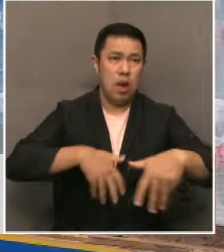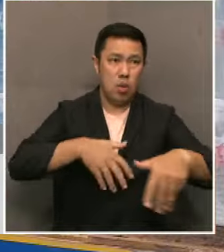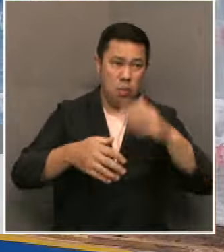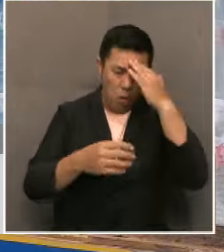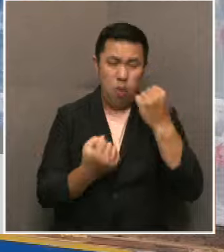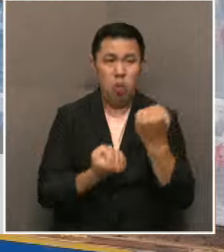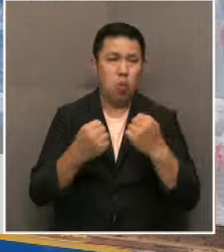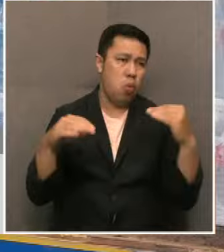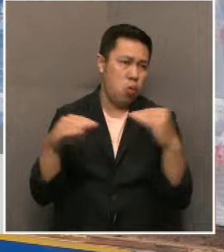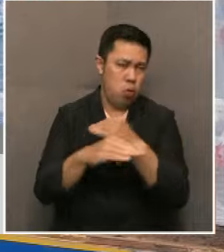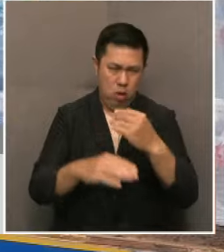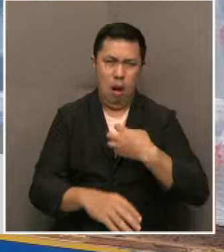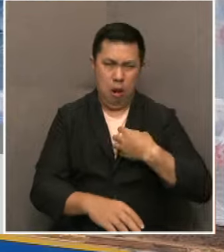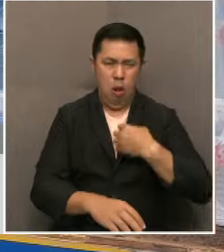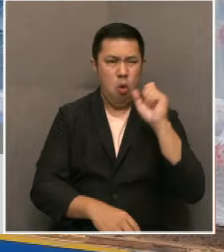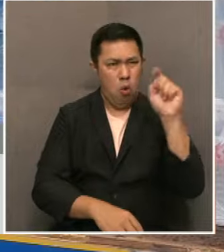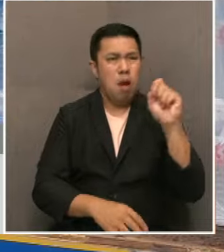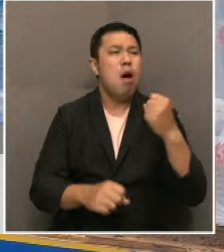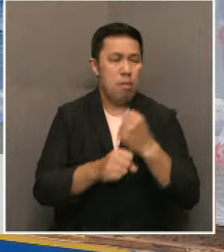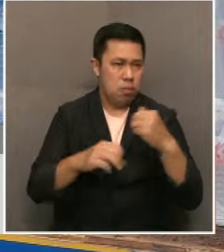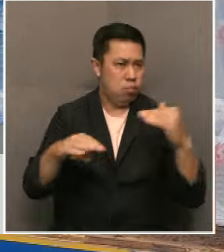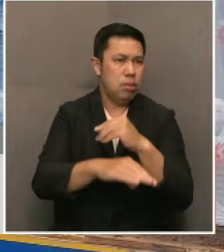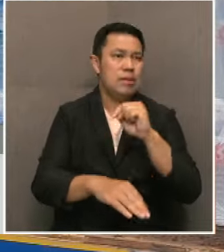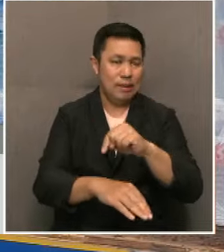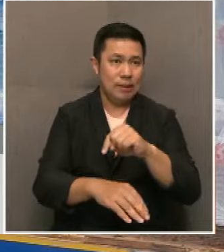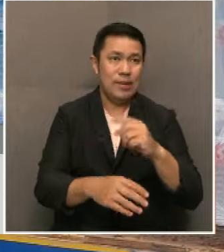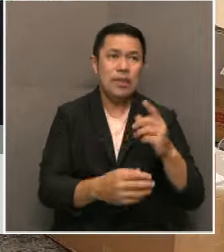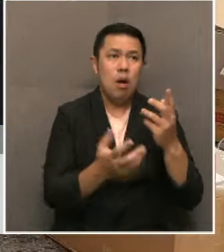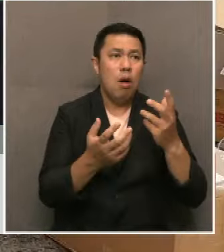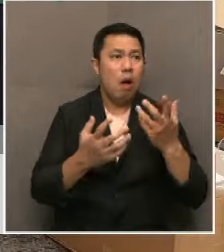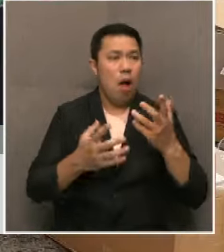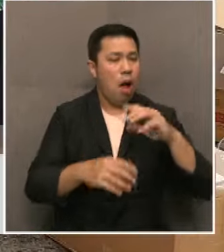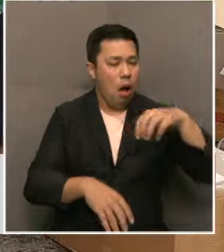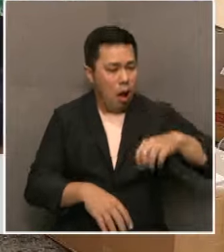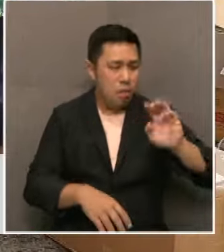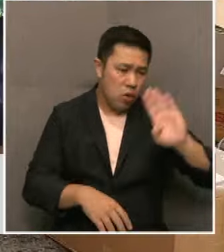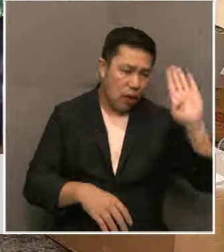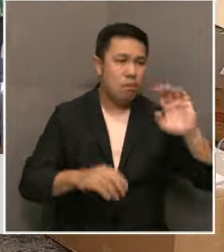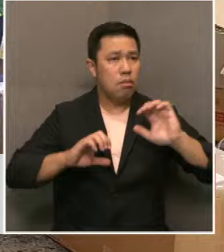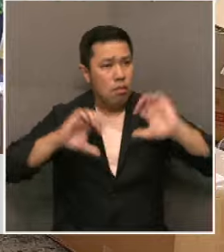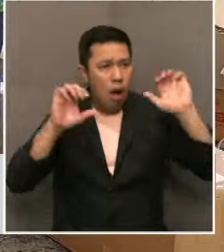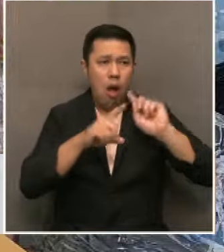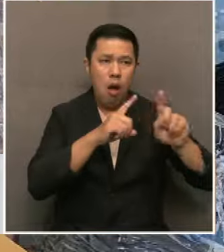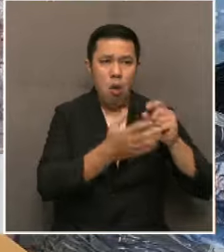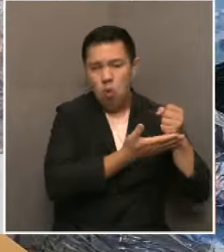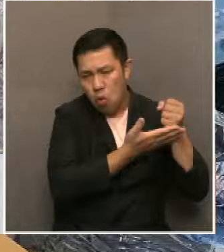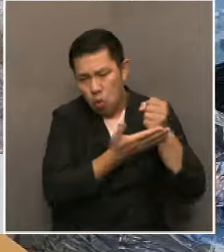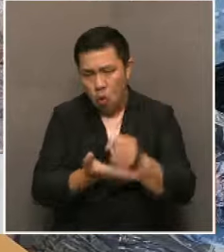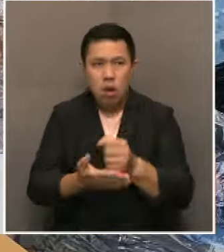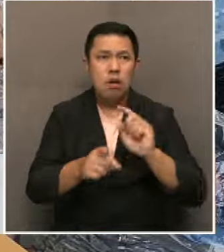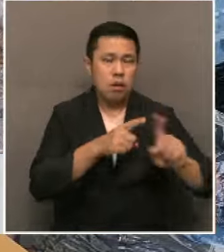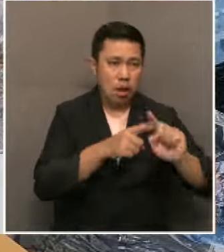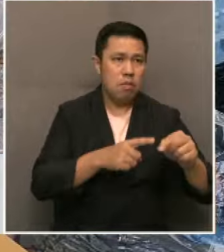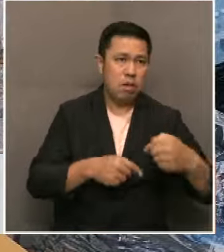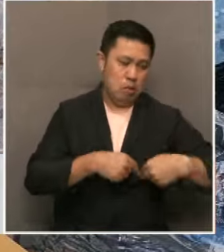รผ่านได้โดยเร็วที่สุดนะคะส่วนเรื่องของความช่วยเหลือจากภาคส่วนต่างๆยังหลั่งไหลเข้าพื้นที่ค่ะทานน้